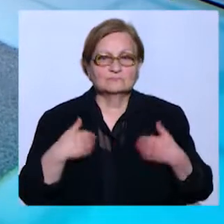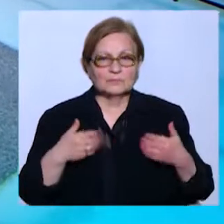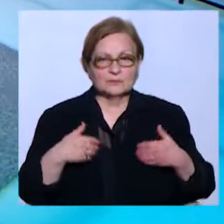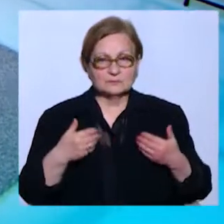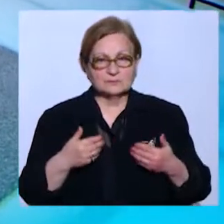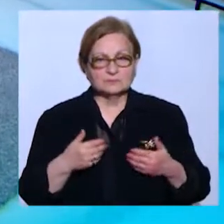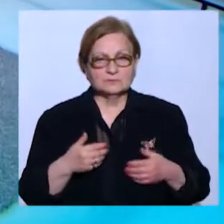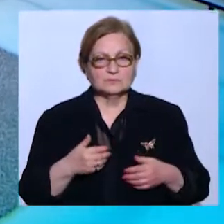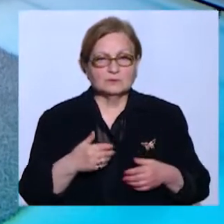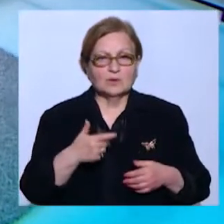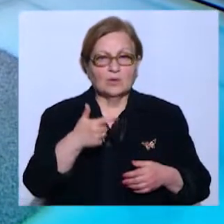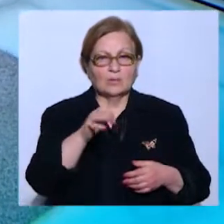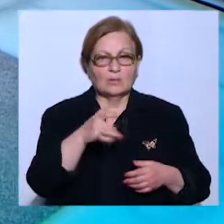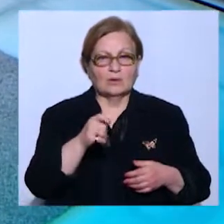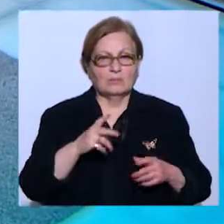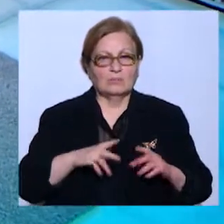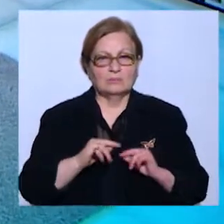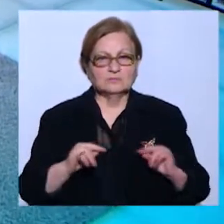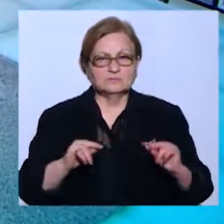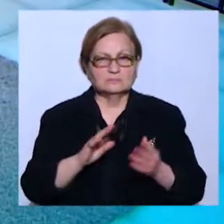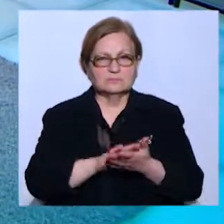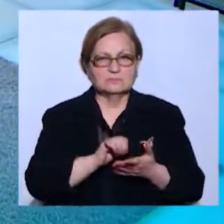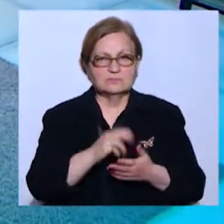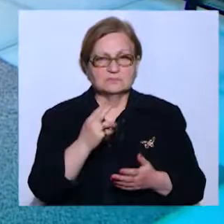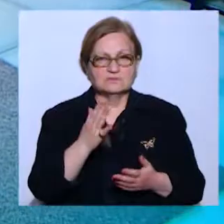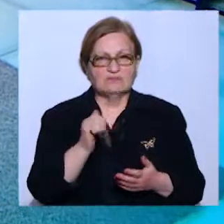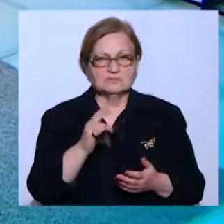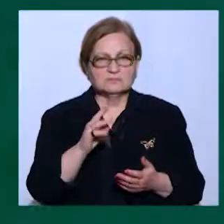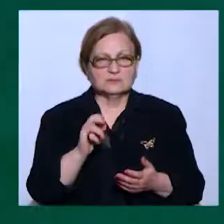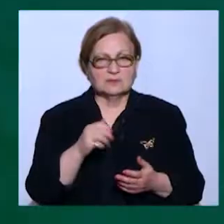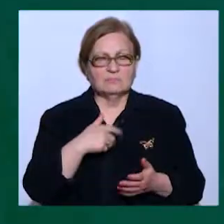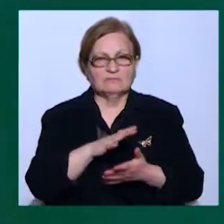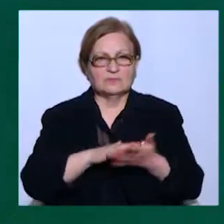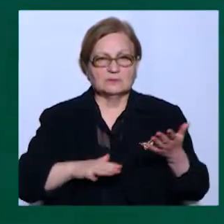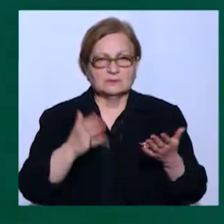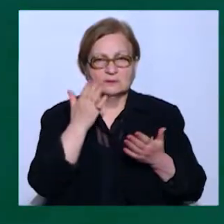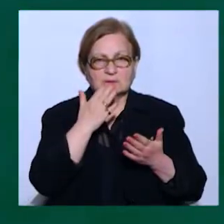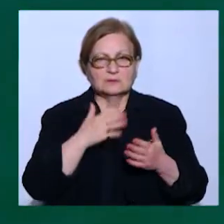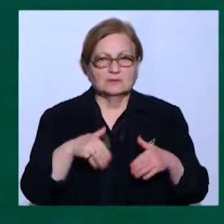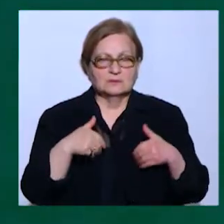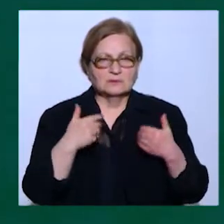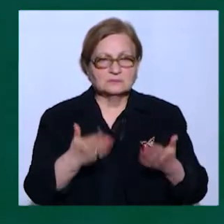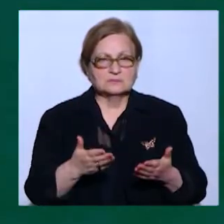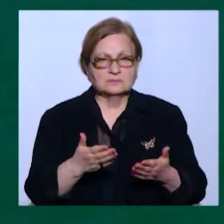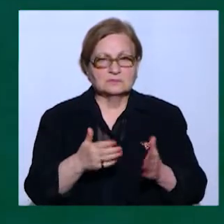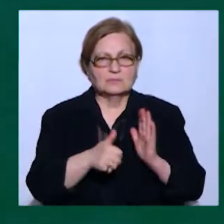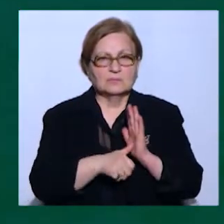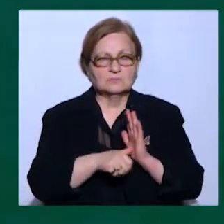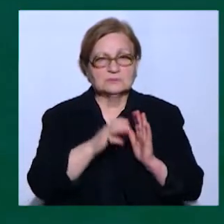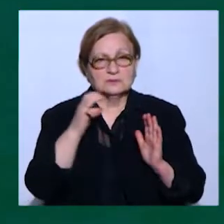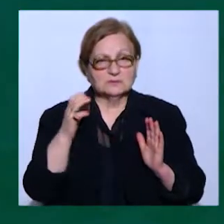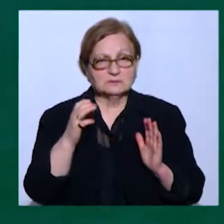მოგესალმებით. გოგამასწავლებელი ან იგივე ცვანციკა ვაგრძელებ გაკვეთილებს. გესალმებით ჩემო ძვირფასო მეექვსე